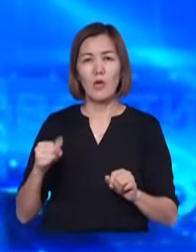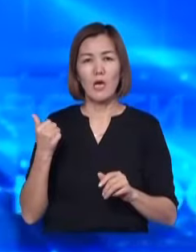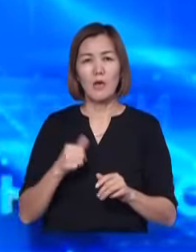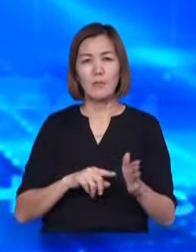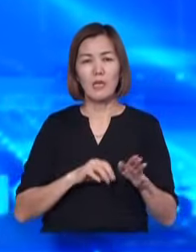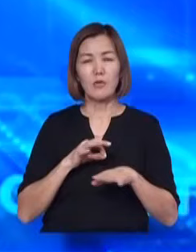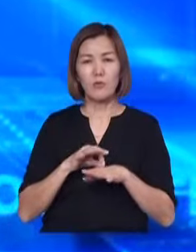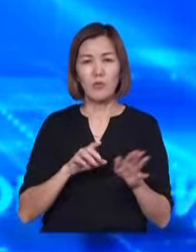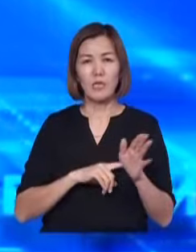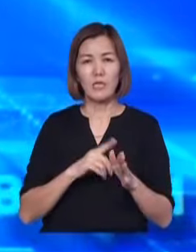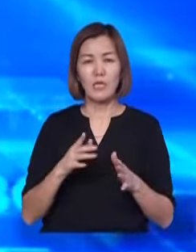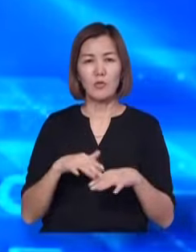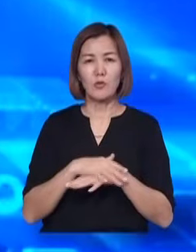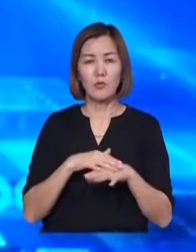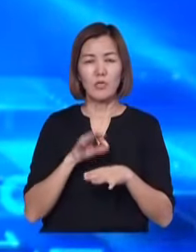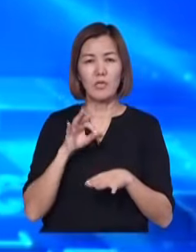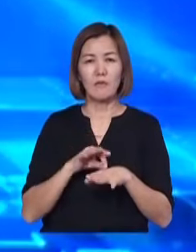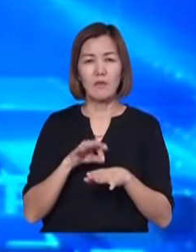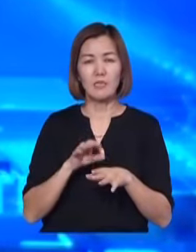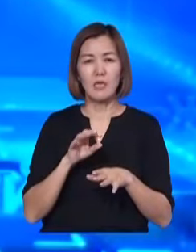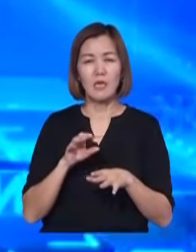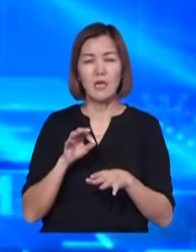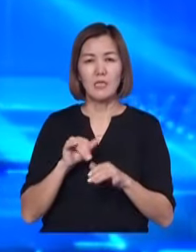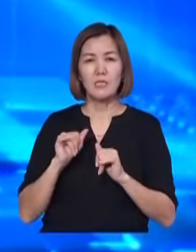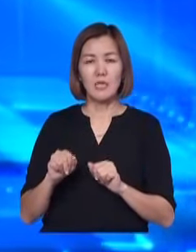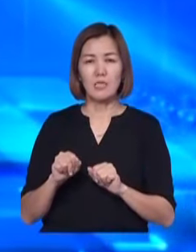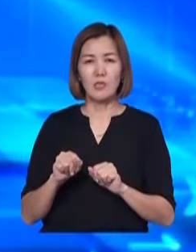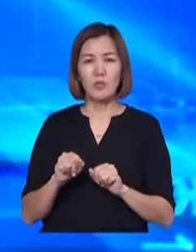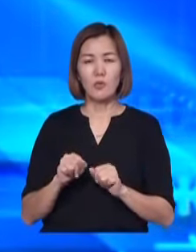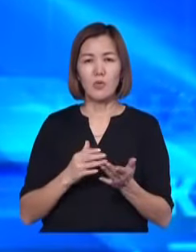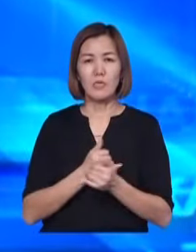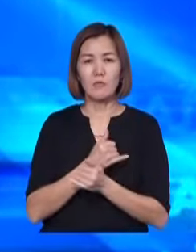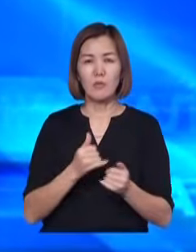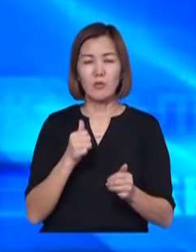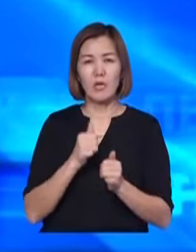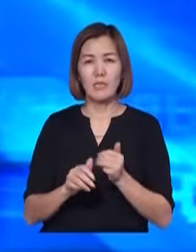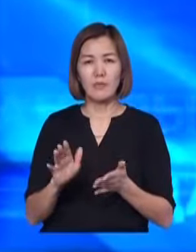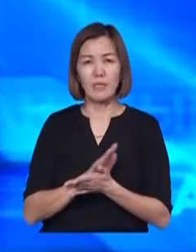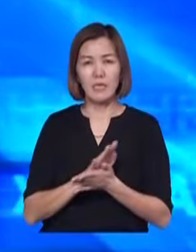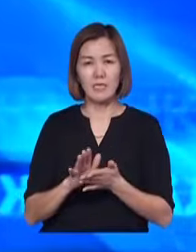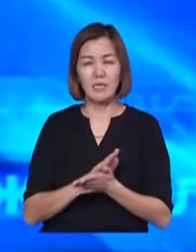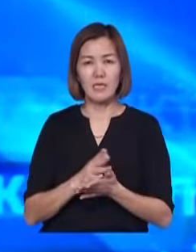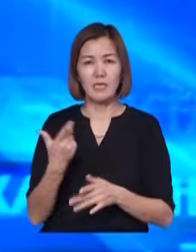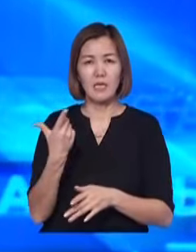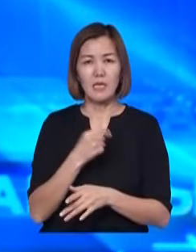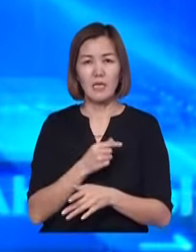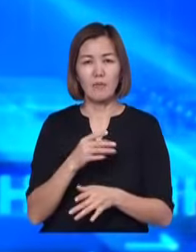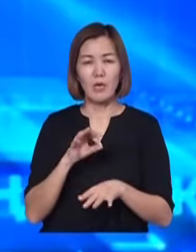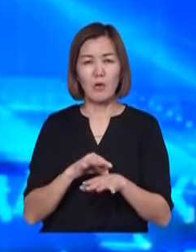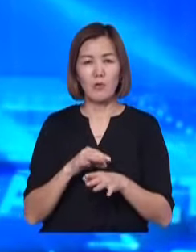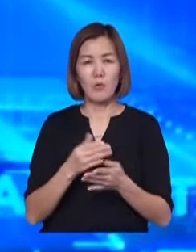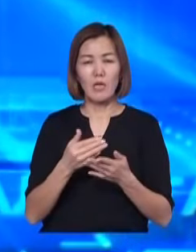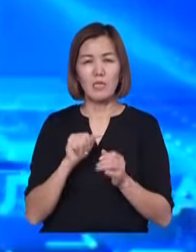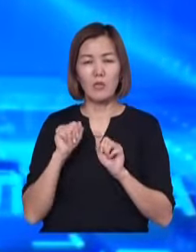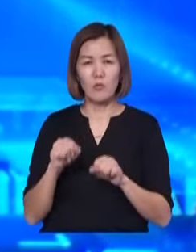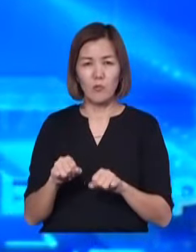мақсат тұрғындарды инфекциялық аурулардан сақтандыру. Аталған қызмет түрі әр азаматқа тегін. Екпе қандай аурулардың